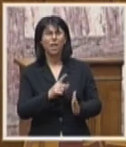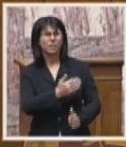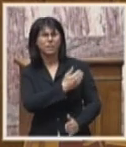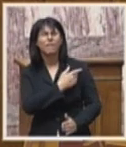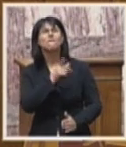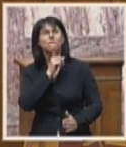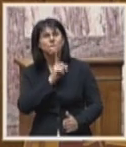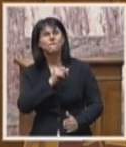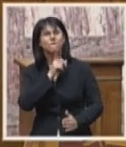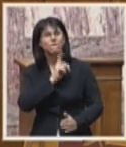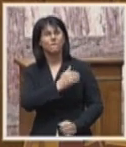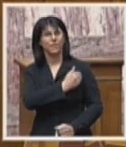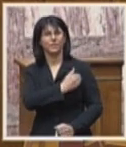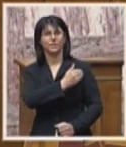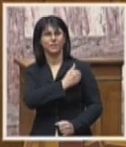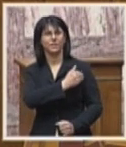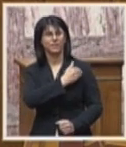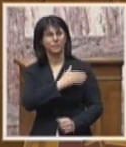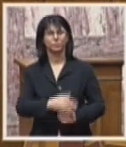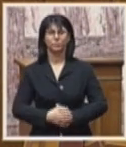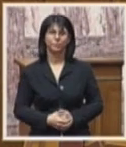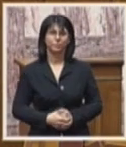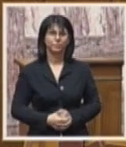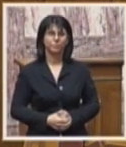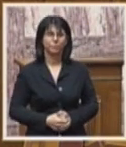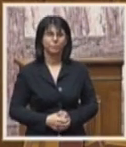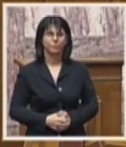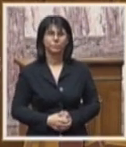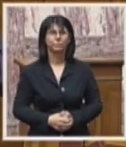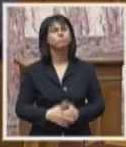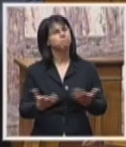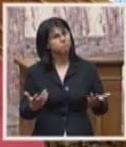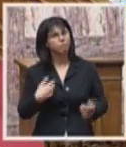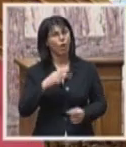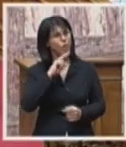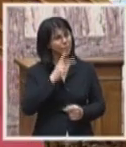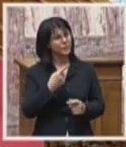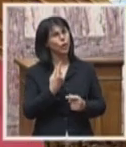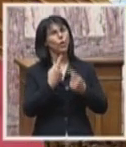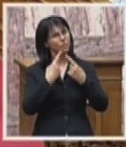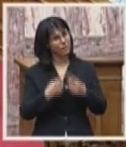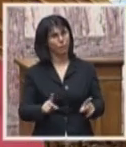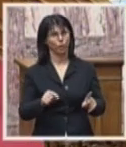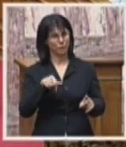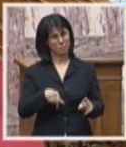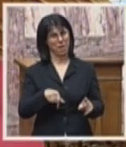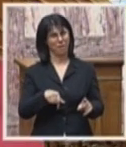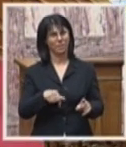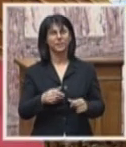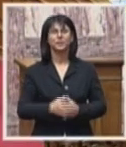ίδιες ερωτήσεις και τα ίδια διλήμματα. Να απαντήσω λίγο διαφορετικά σήμερα, λίγο